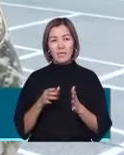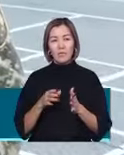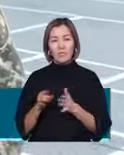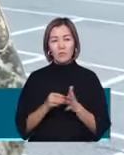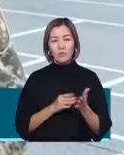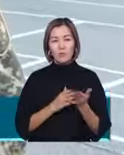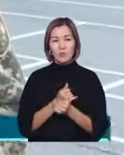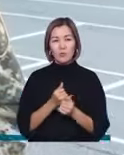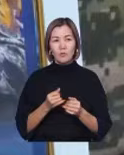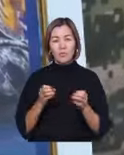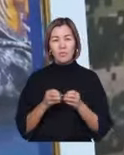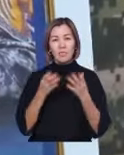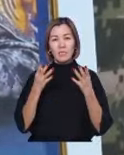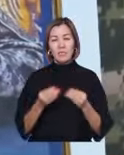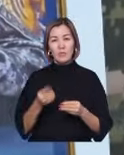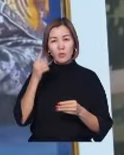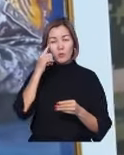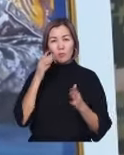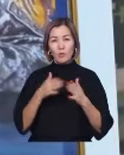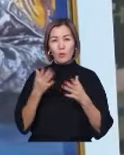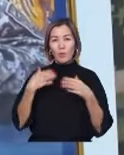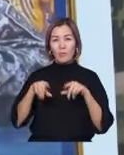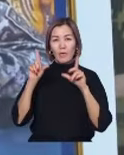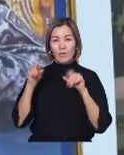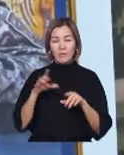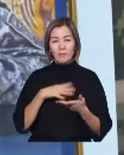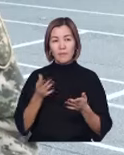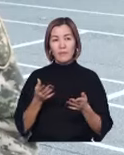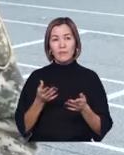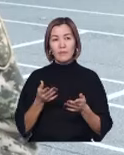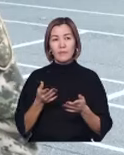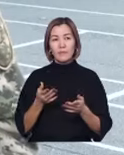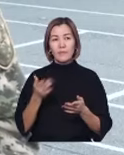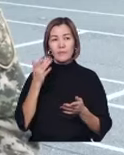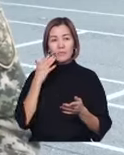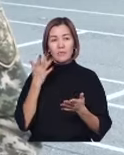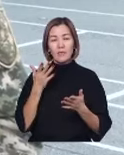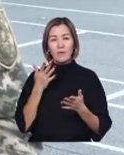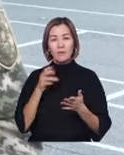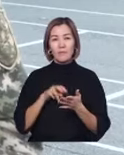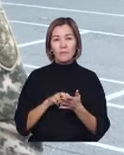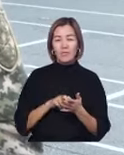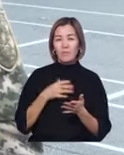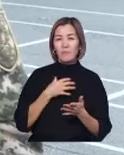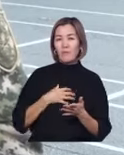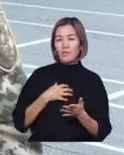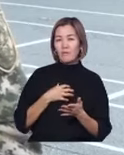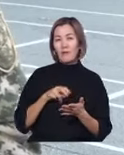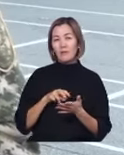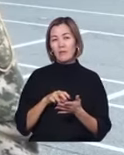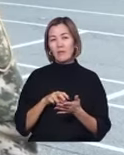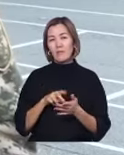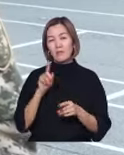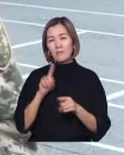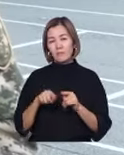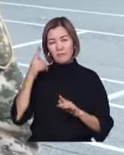Через 10 дней уезжаю домой. Поначалу не знал, как все будет. Пришел, всегда все потерянные. Вот. Но быстро вводят